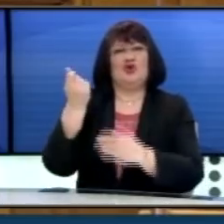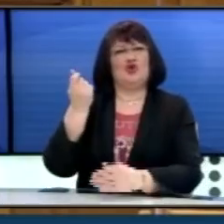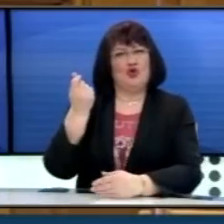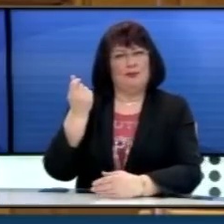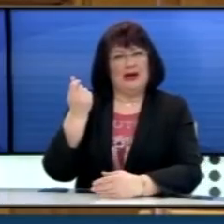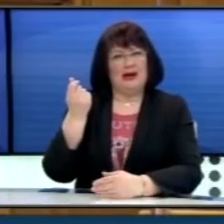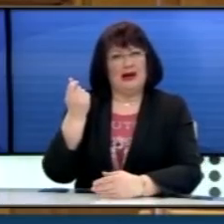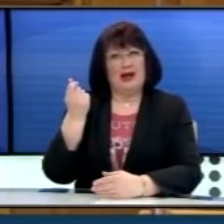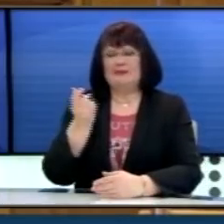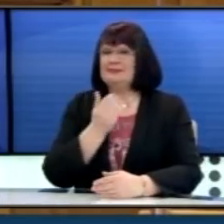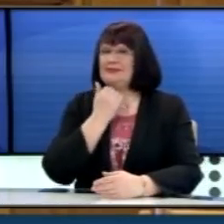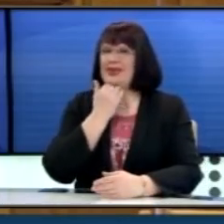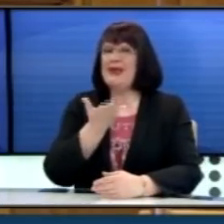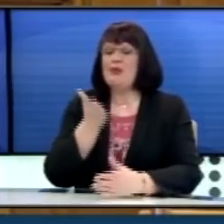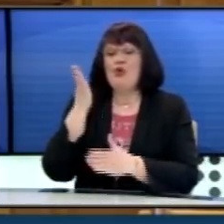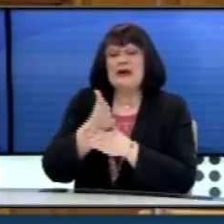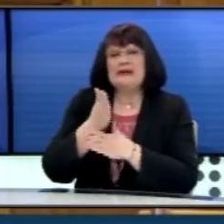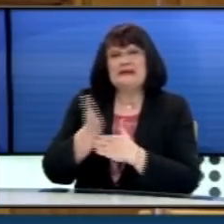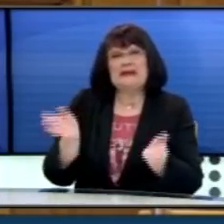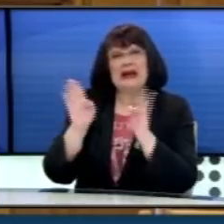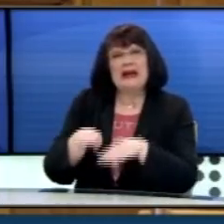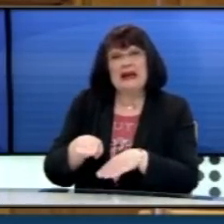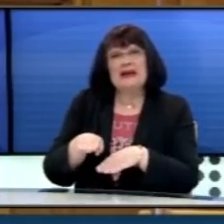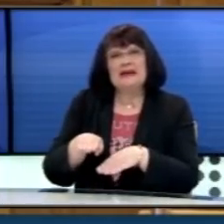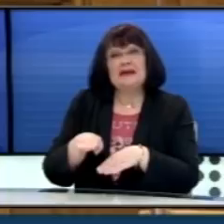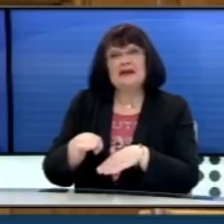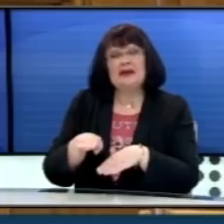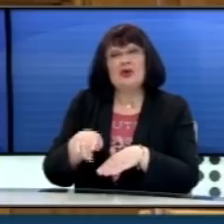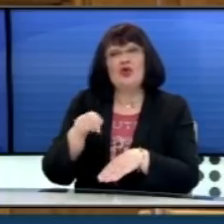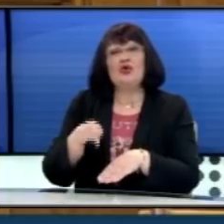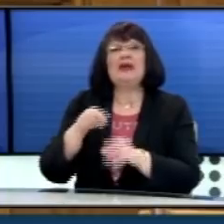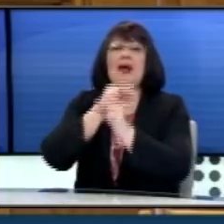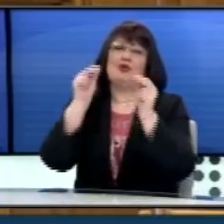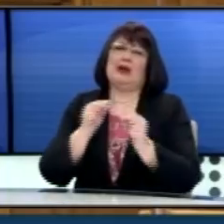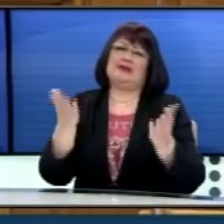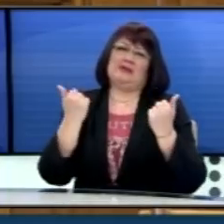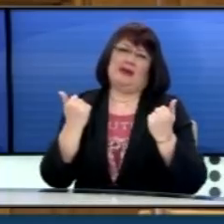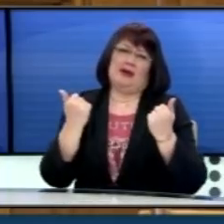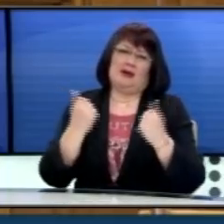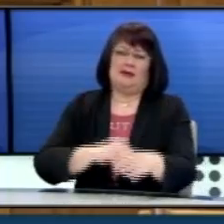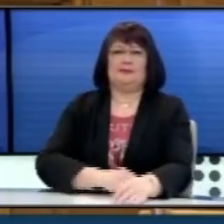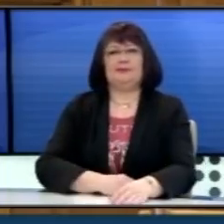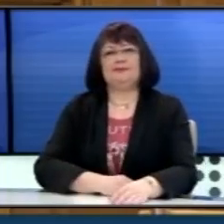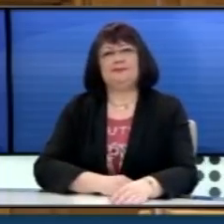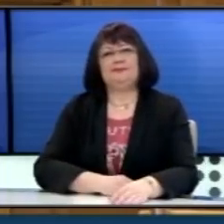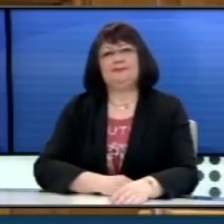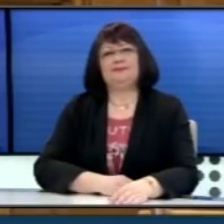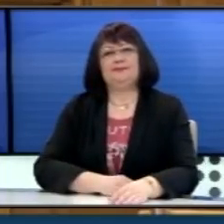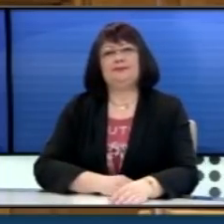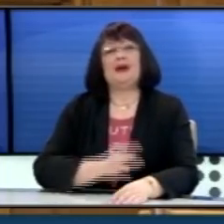πήρατε. Δεν μπορείτε να κρύψετε την περιορισμένη αποτελεσματικότητά τους.